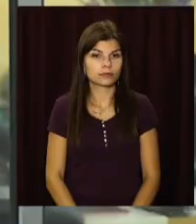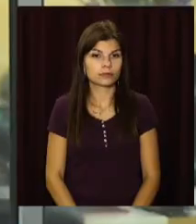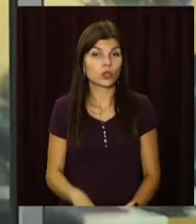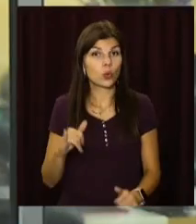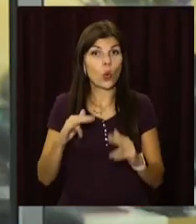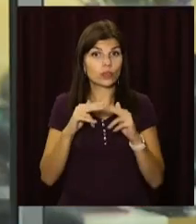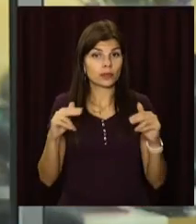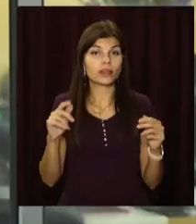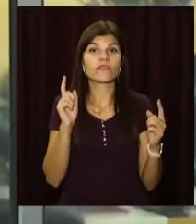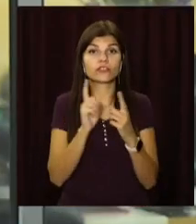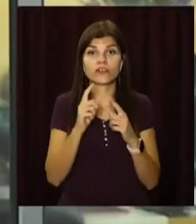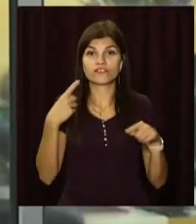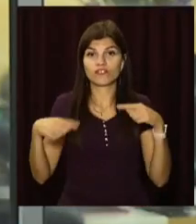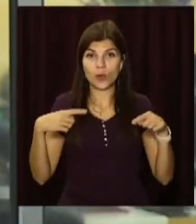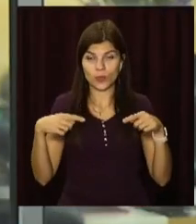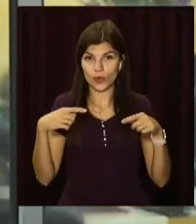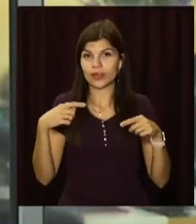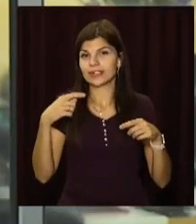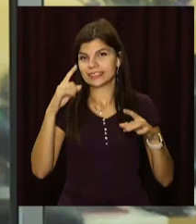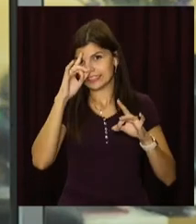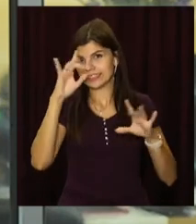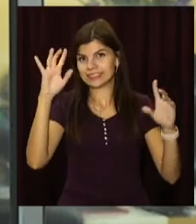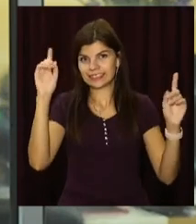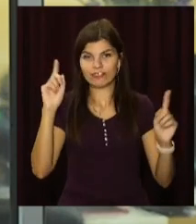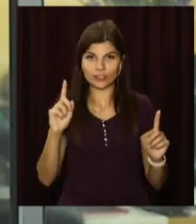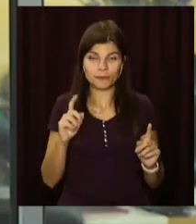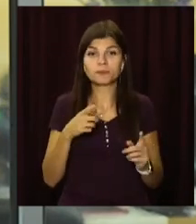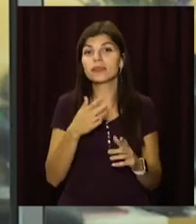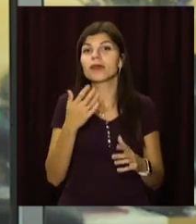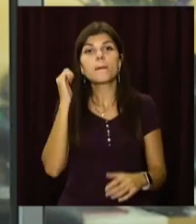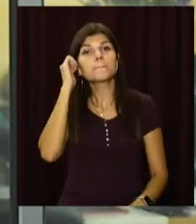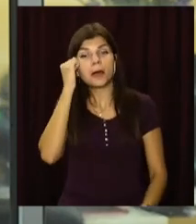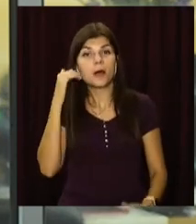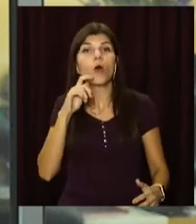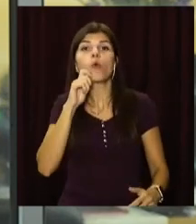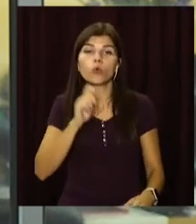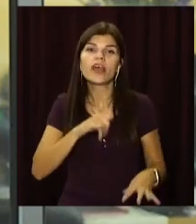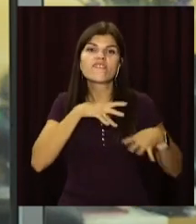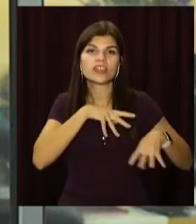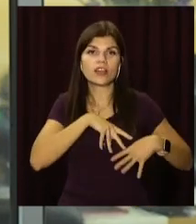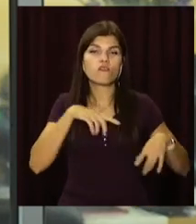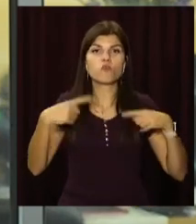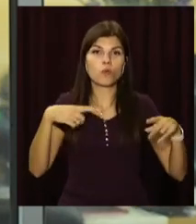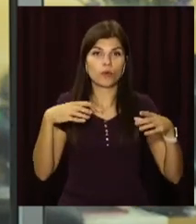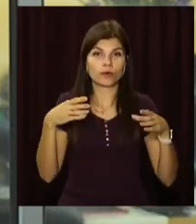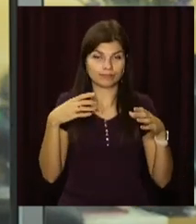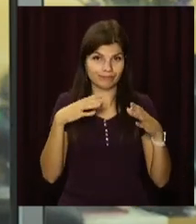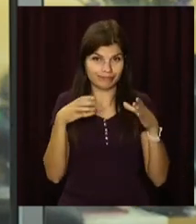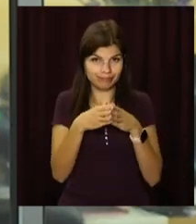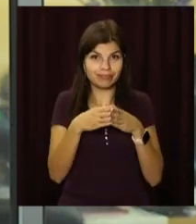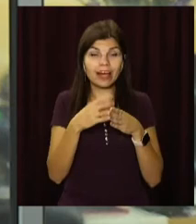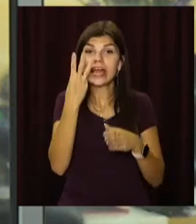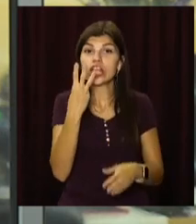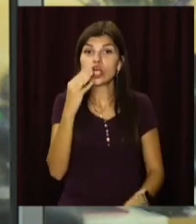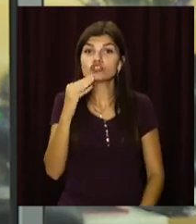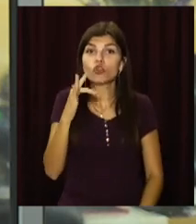У Дніпрі зустрінуться футбольні зірки. Пам'ятний матч, в якому зійдуться збірна України та ветерани футбольного клубу «Дніпро», відбудеться